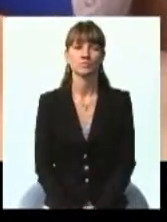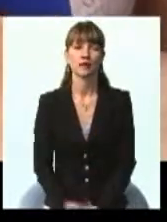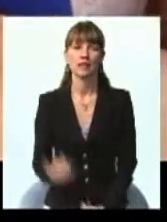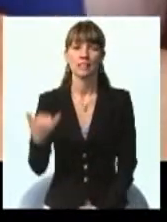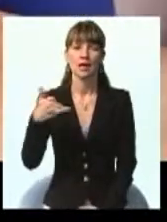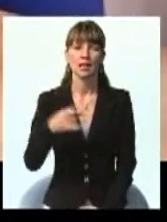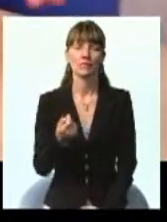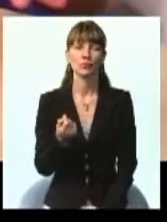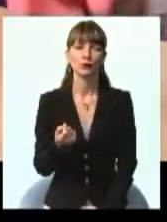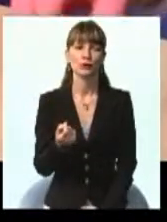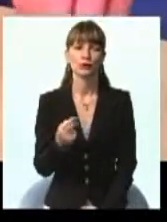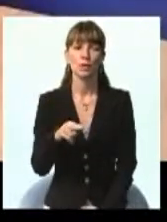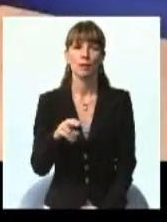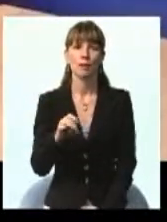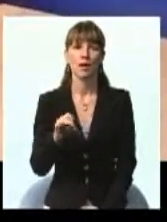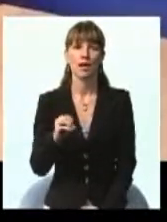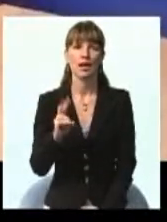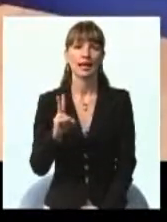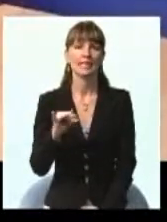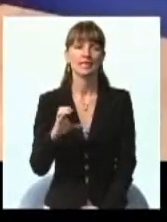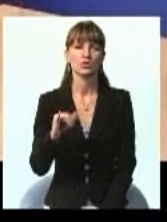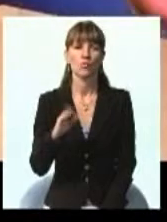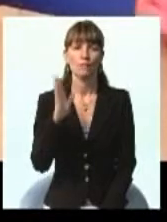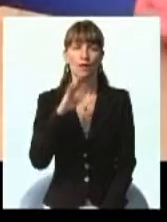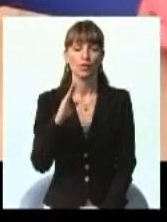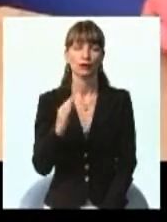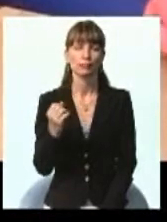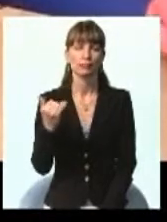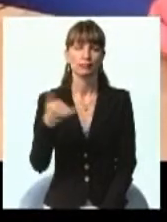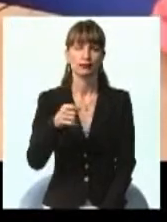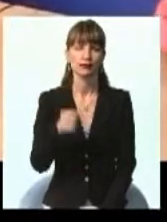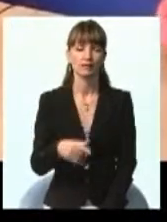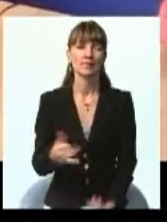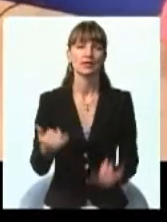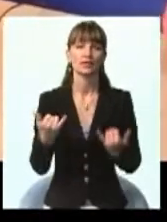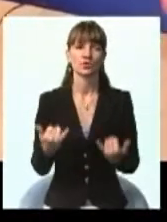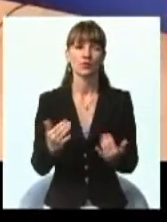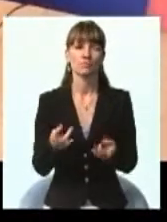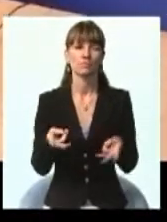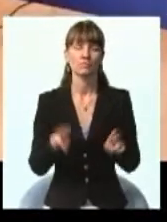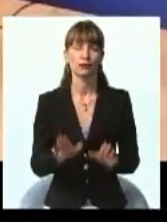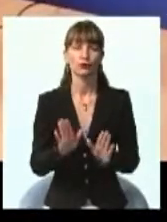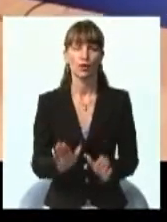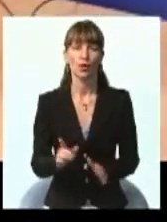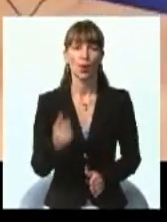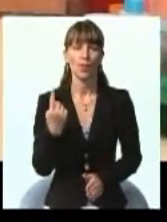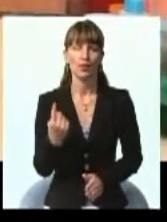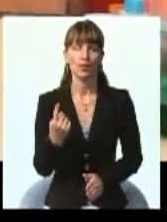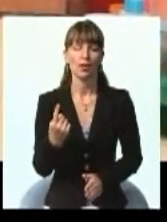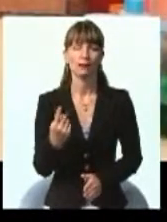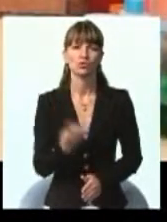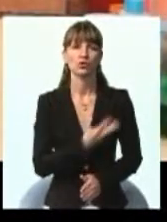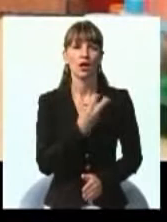Наливаємо трошки перекису водню сюди в колбу. Ну і тепер залишилось тільки одне –